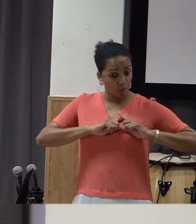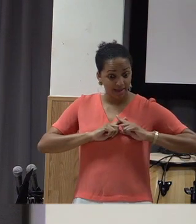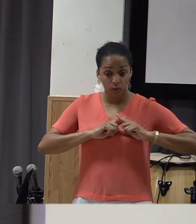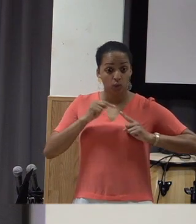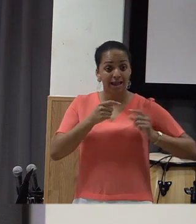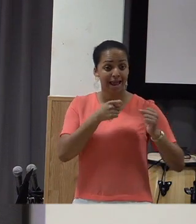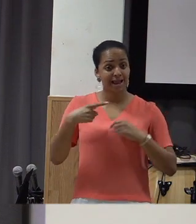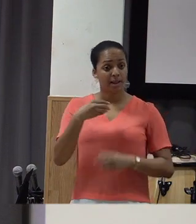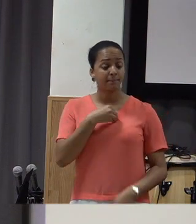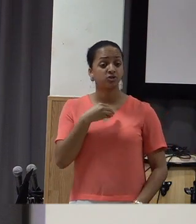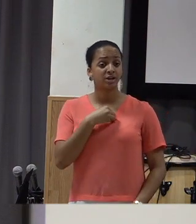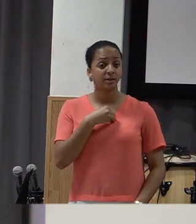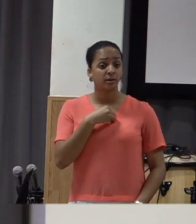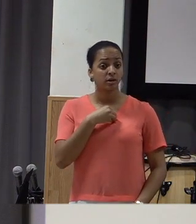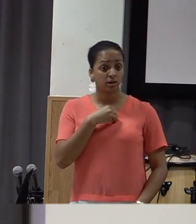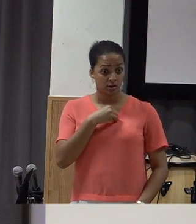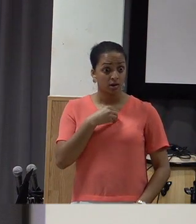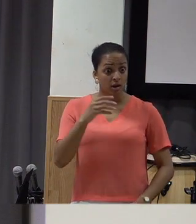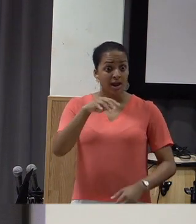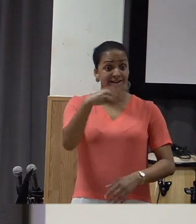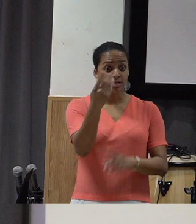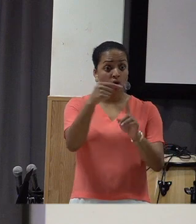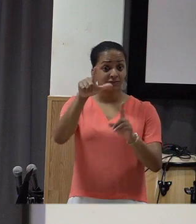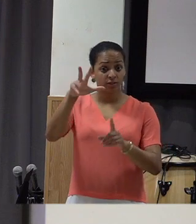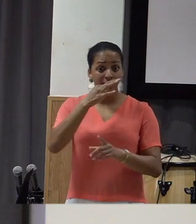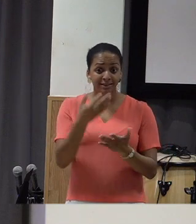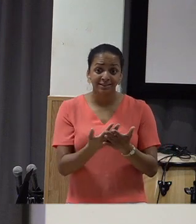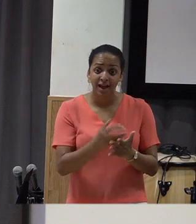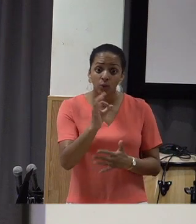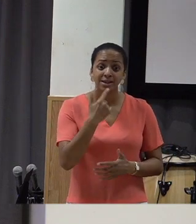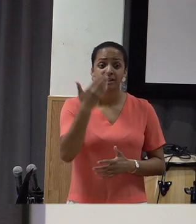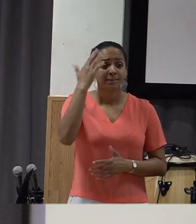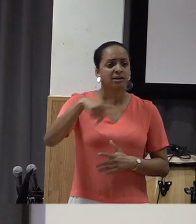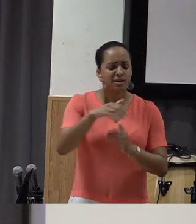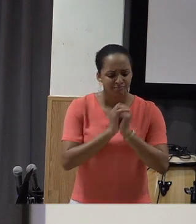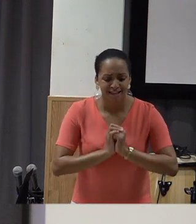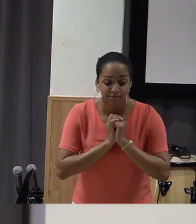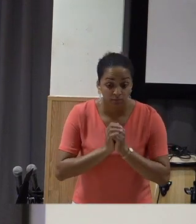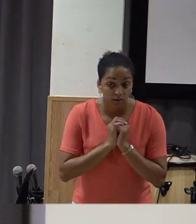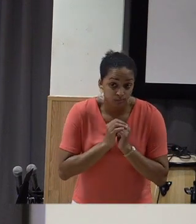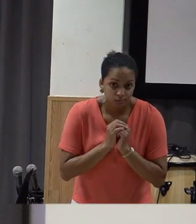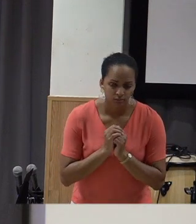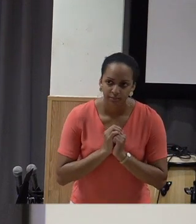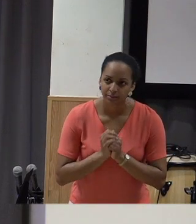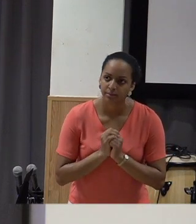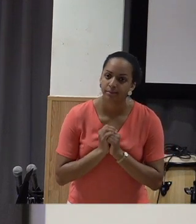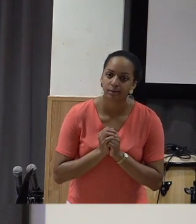le produit d'une conviction est un péché, d'après Romains 14, 23. Cela veut dire que si tu pries sans conviction, tu